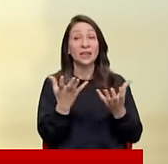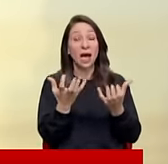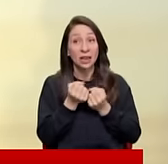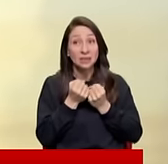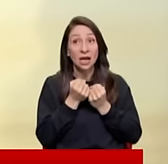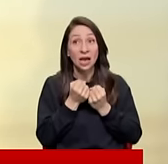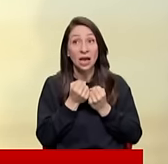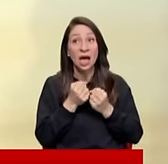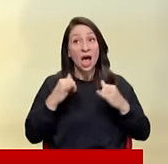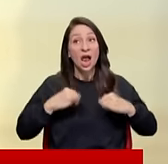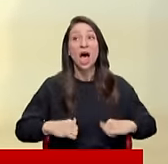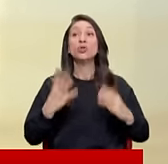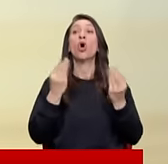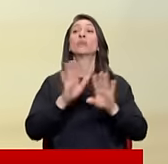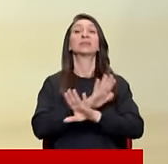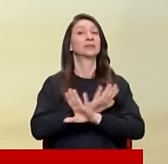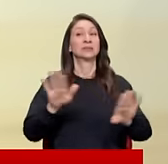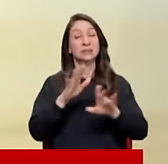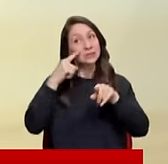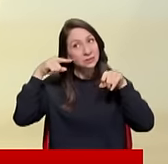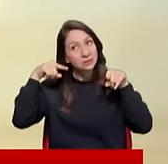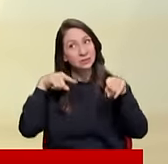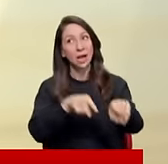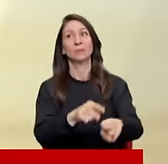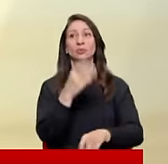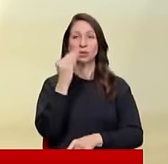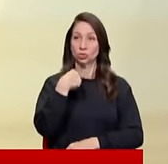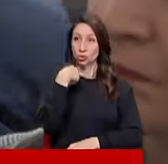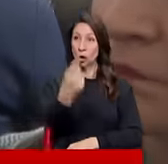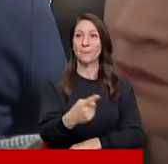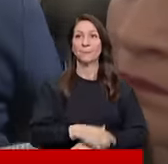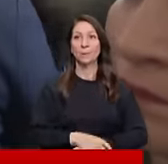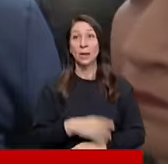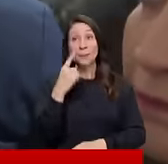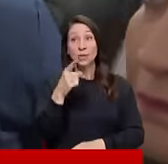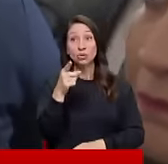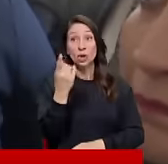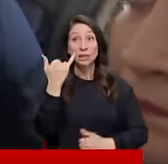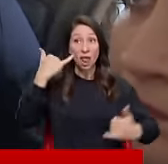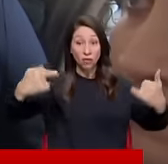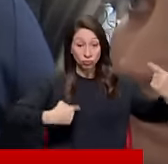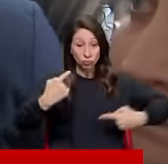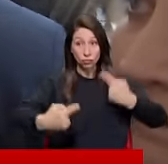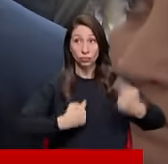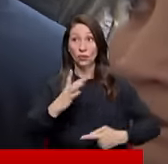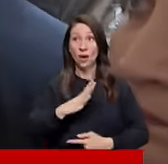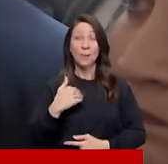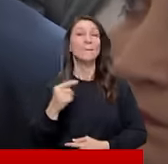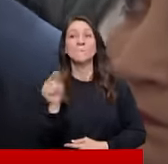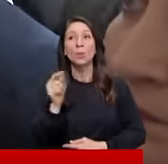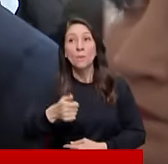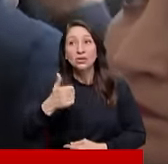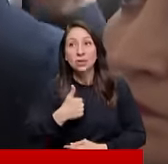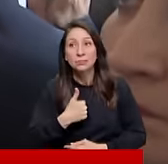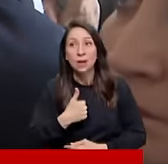da rahat olmasın, takip edeceğimi buradan söyleyeyim. Bakın biz şöyle telefonlar alıyoruz. Ben memurum